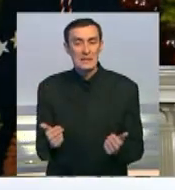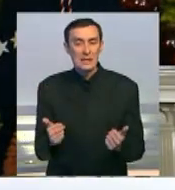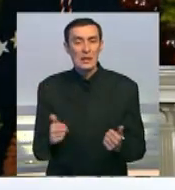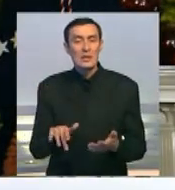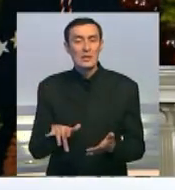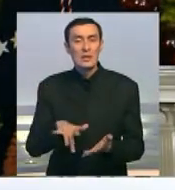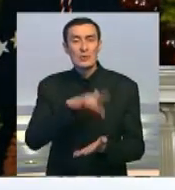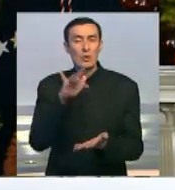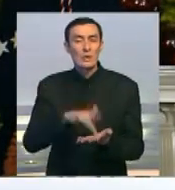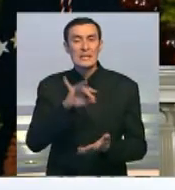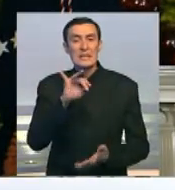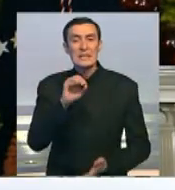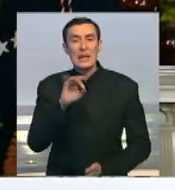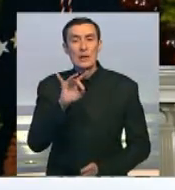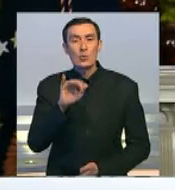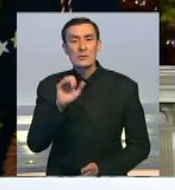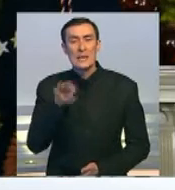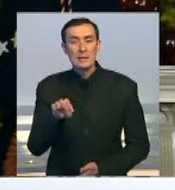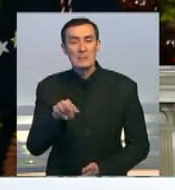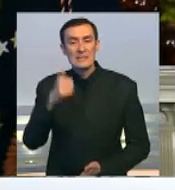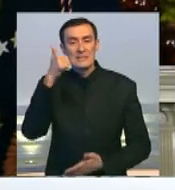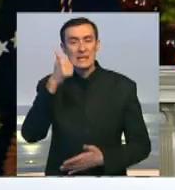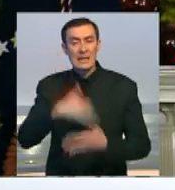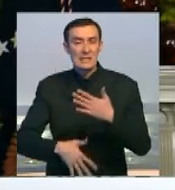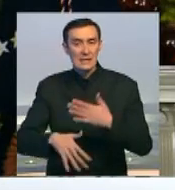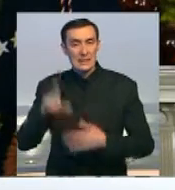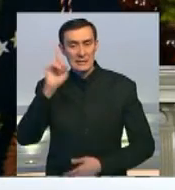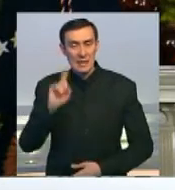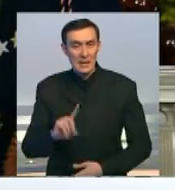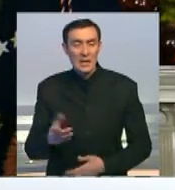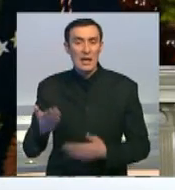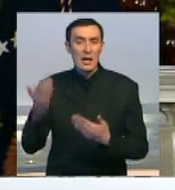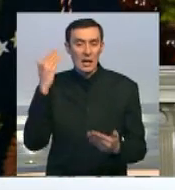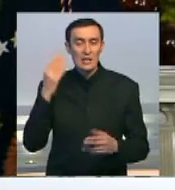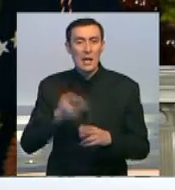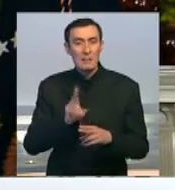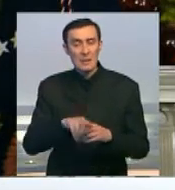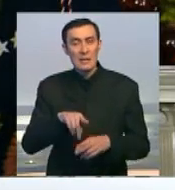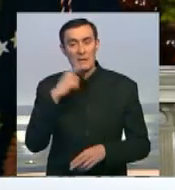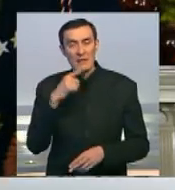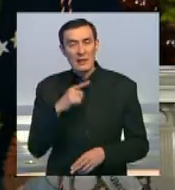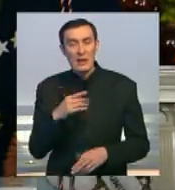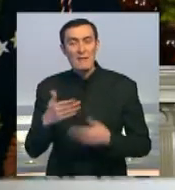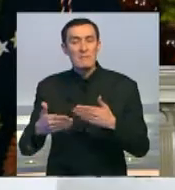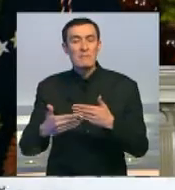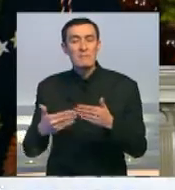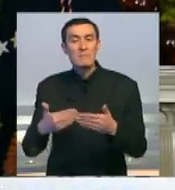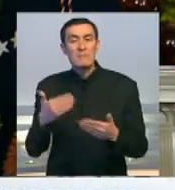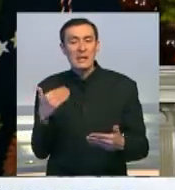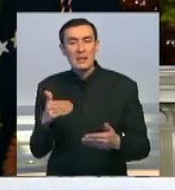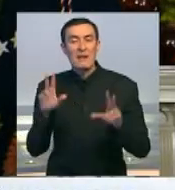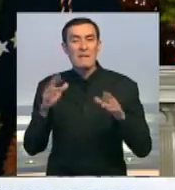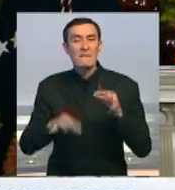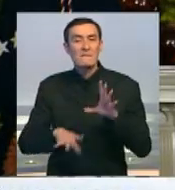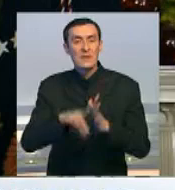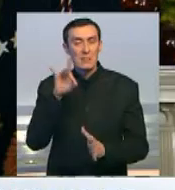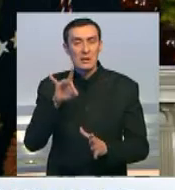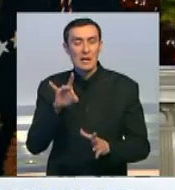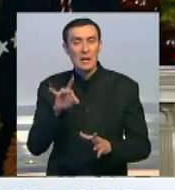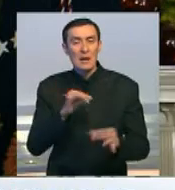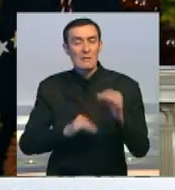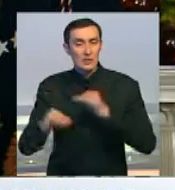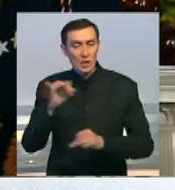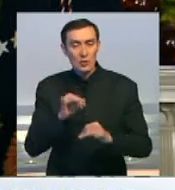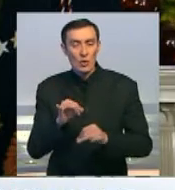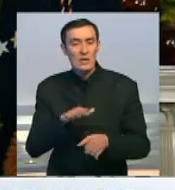Иерусалим столицей Израиля. В прошлом президенты США говорили об этом в предвыборных речах, но... никогда не шли до